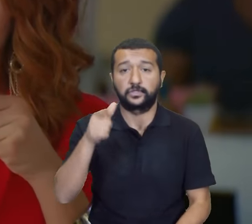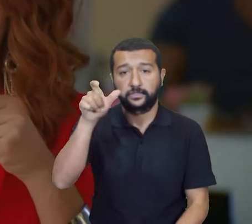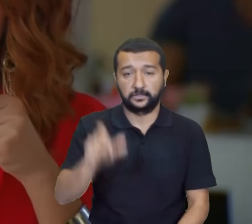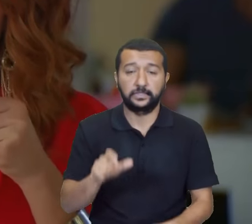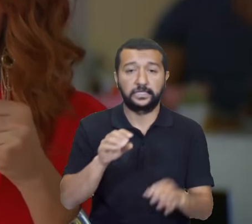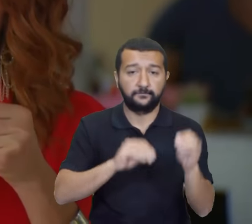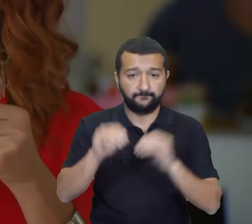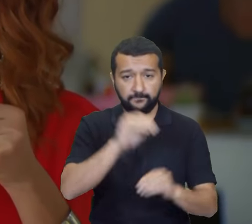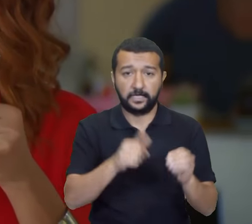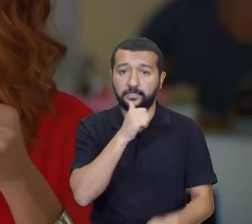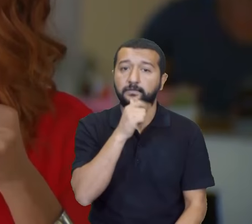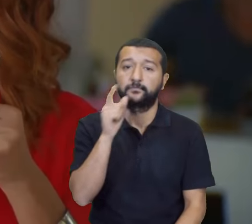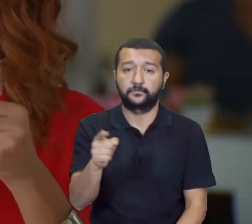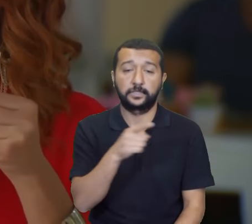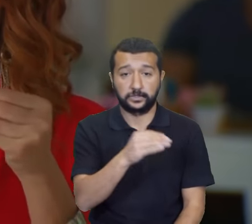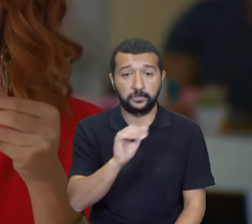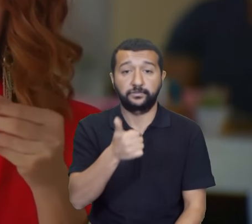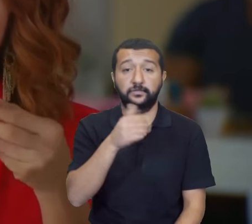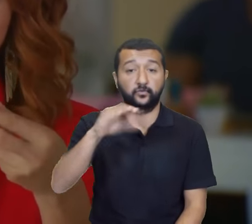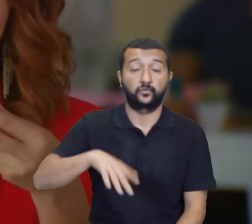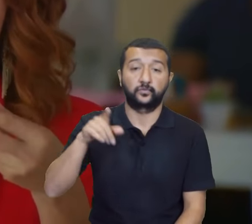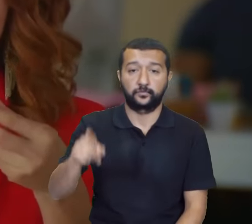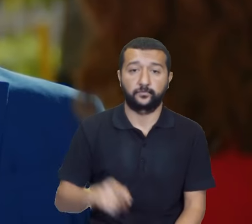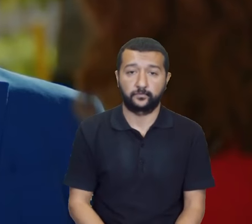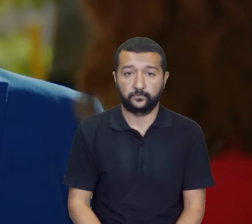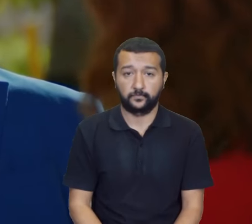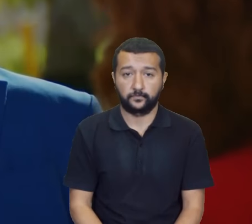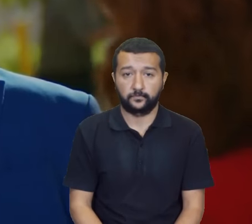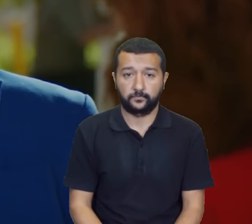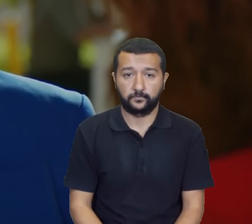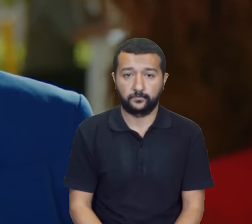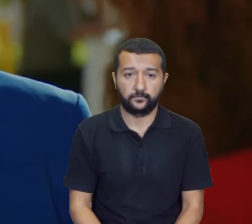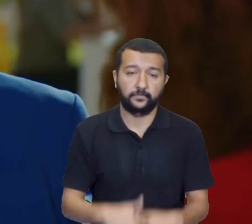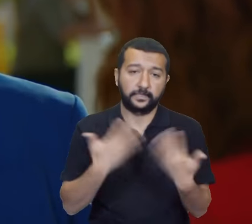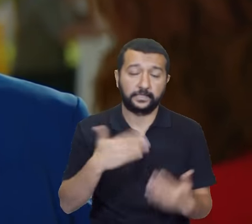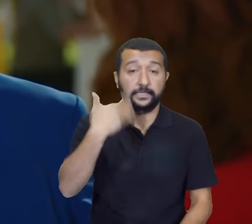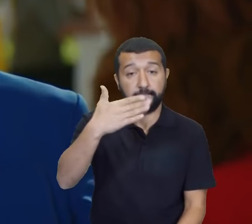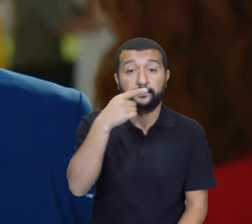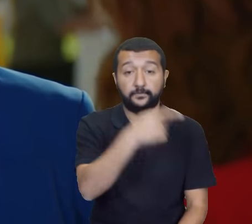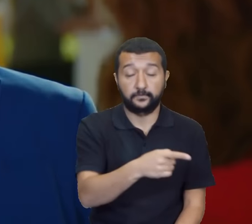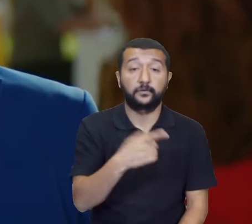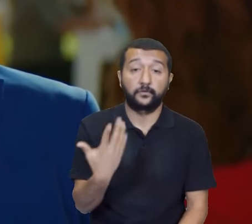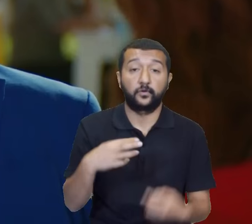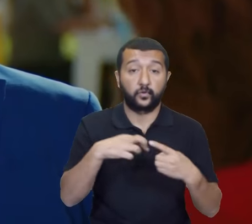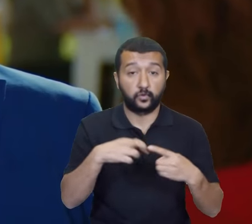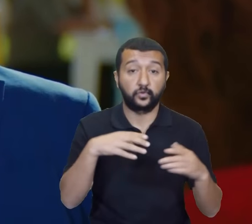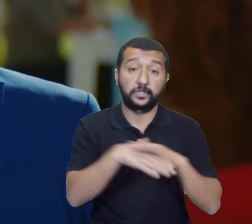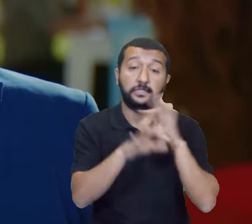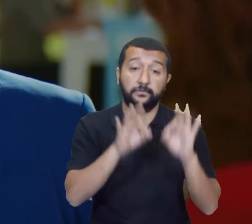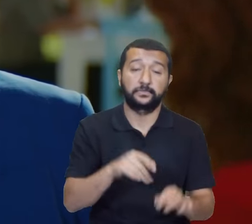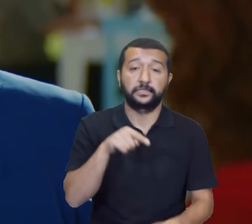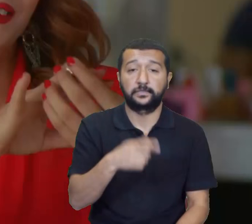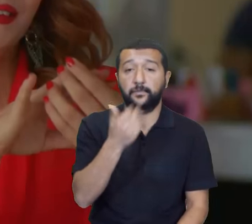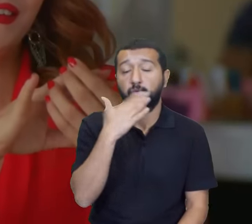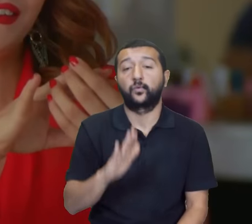değerli bir tasarımcıdır yani. Çok kalender çocuktur yani. Yani ileride rotasyona bile gidebiliriz de şu